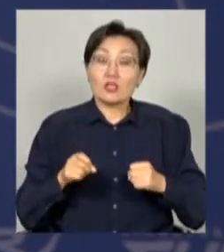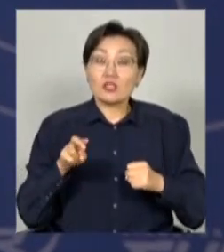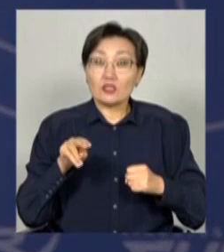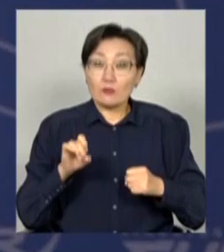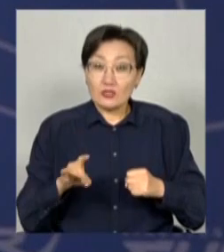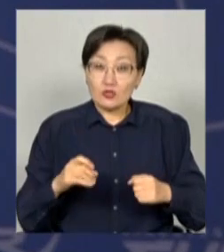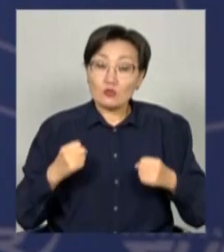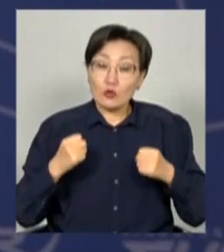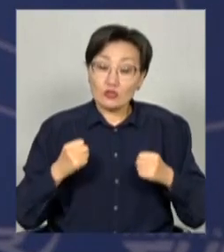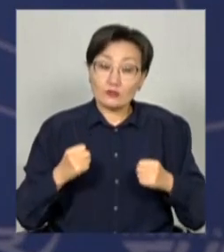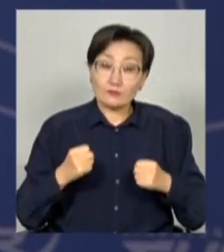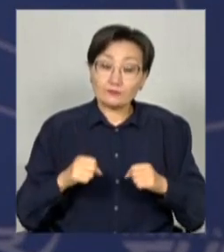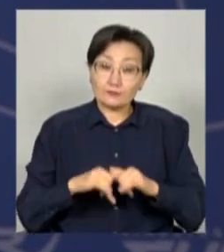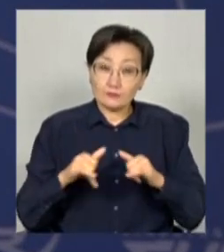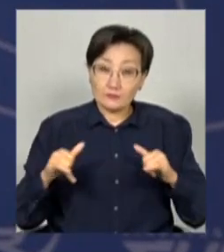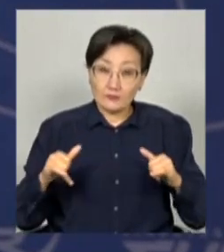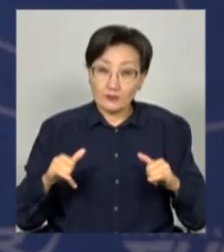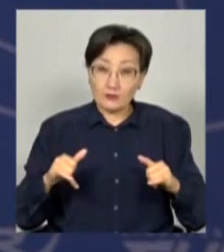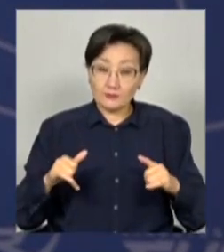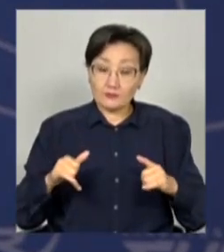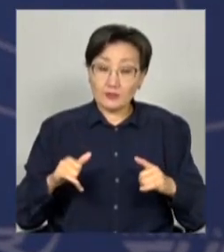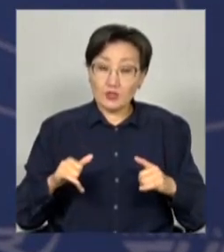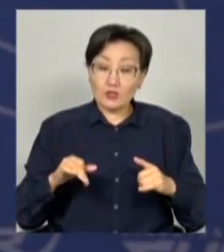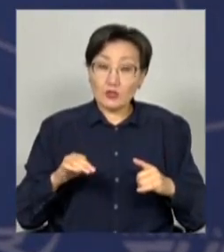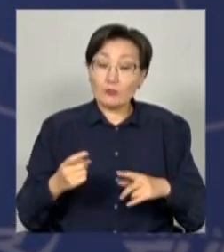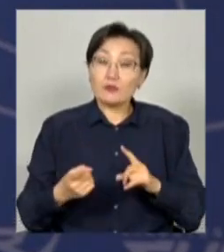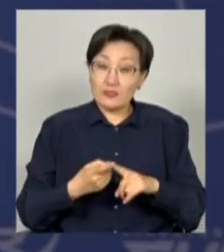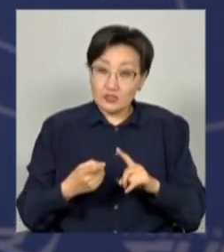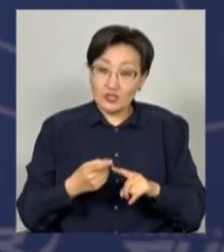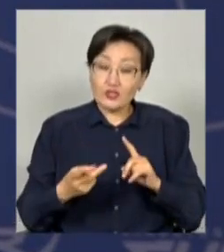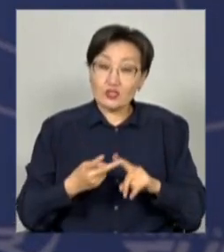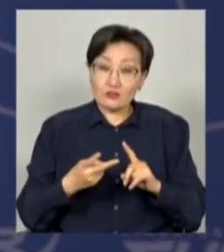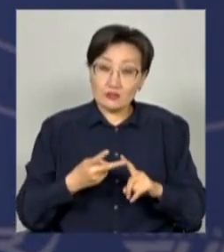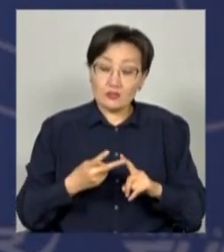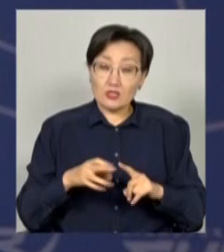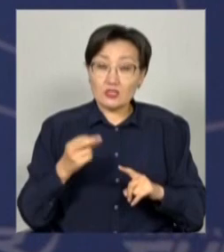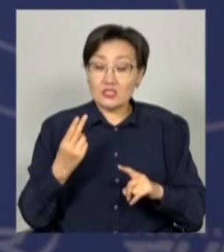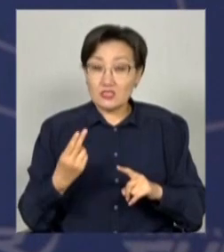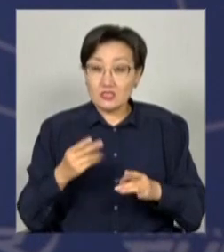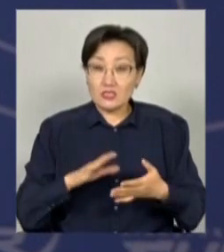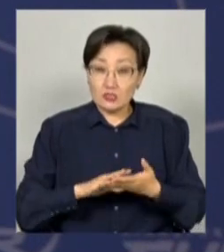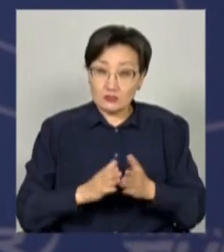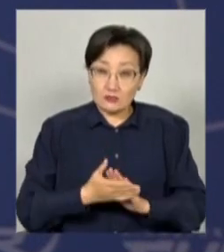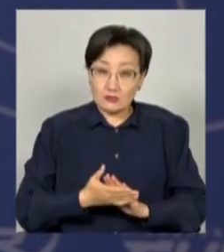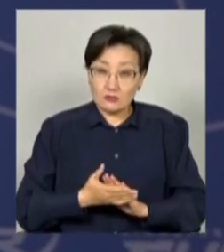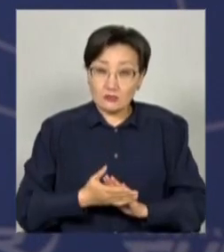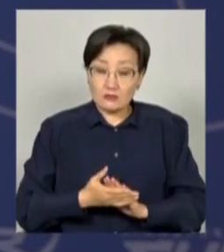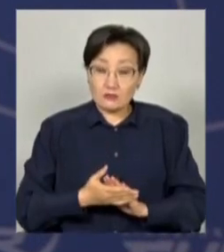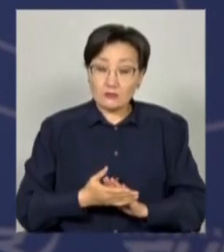киберспортты развитие киберспорта дейміз ғой, сол біріншіден, екіншіден жаңа социальный жағы бар.